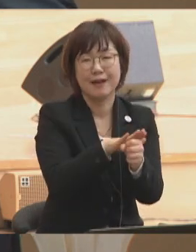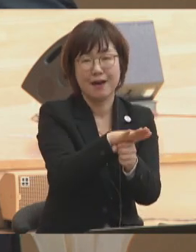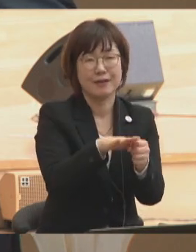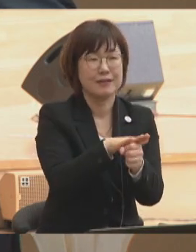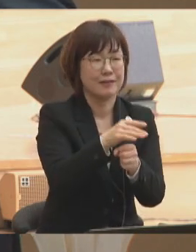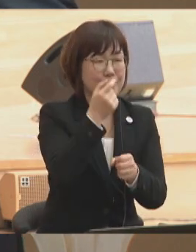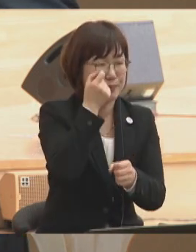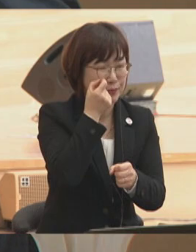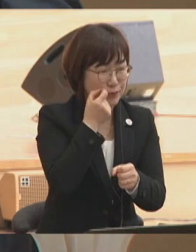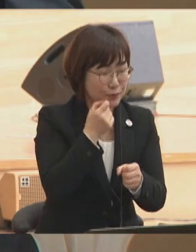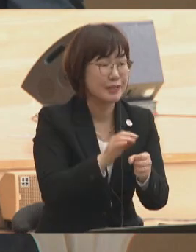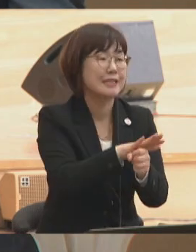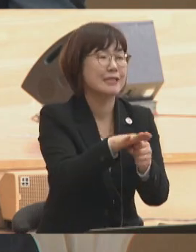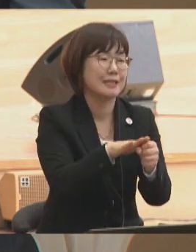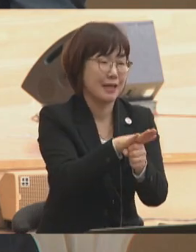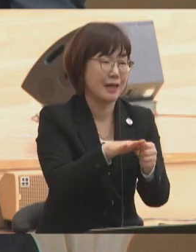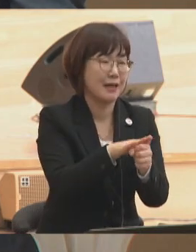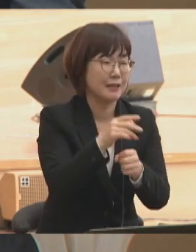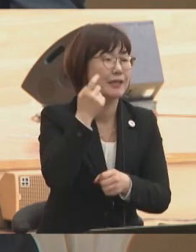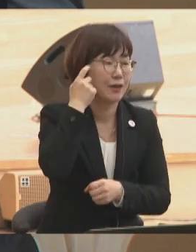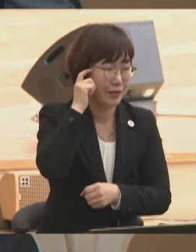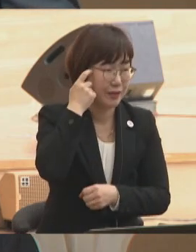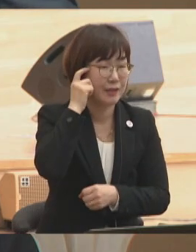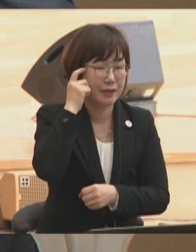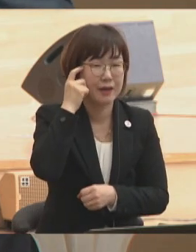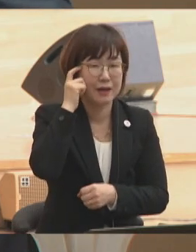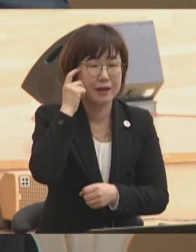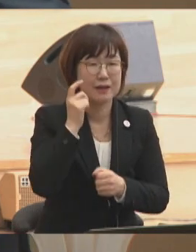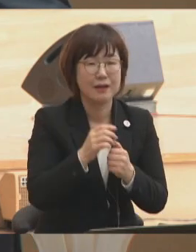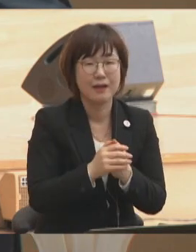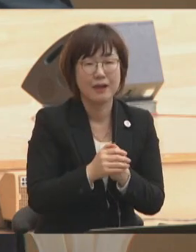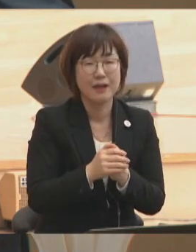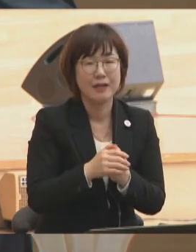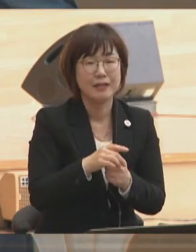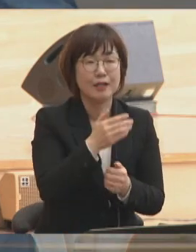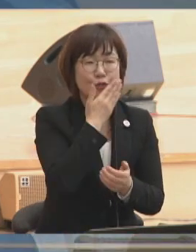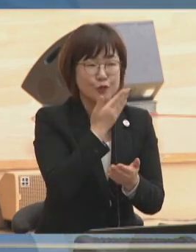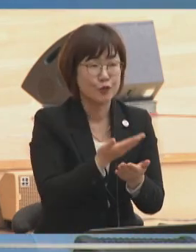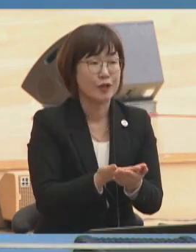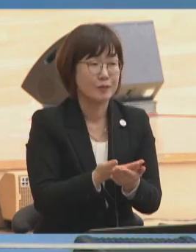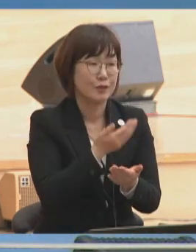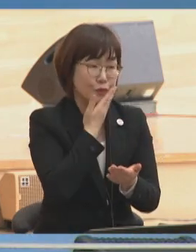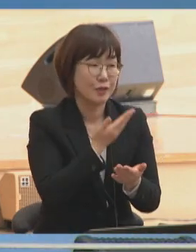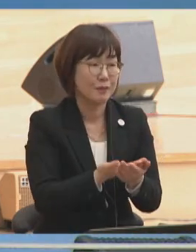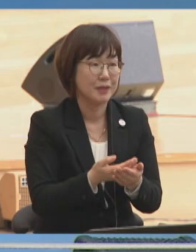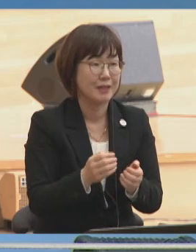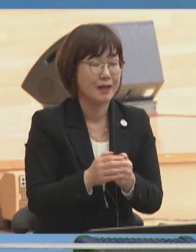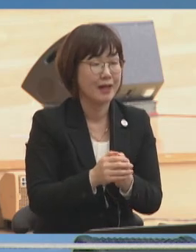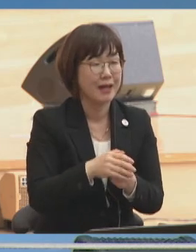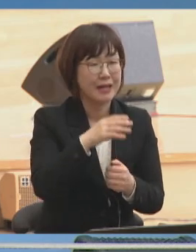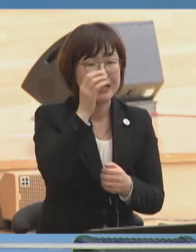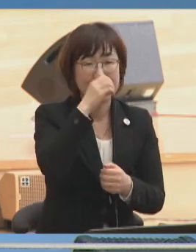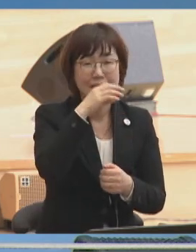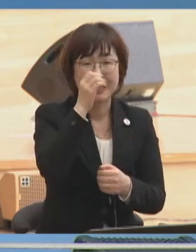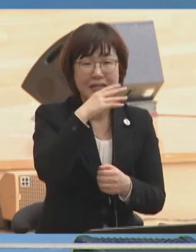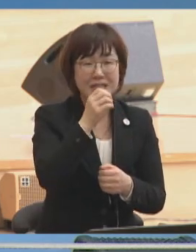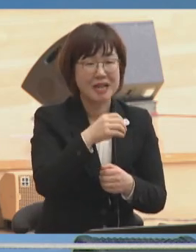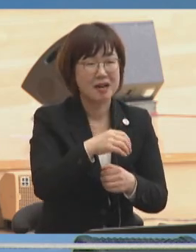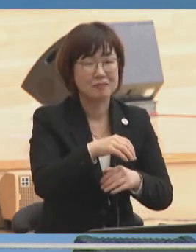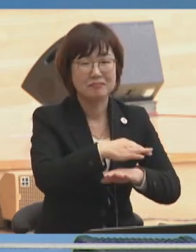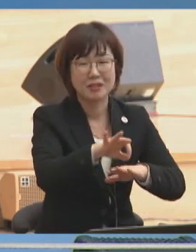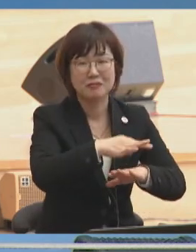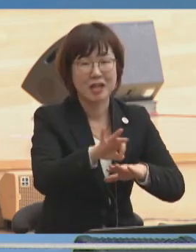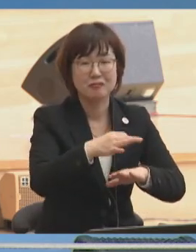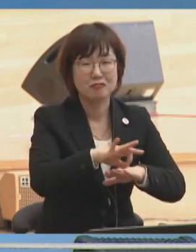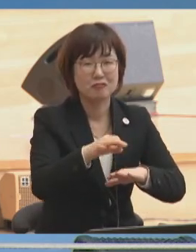불쌍히 여기사. 저게 너무너무 중요합니다. 허투루 지나가면 큰일 납니다.